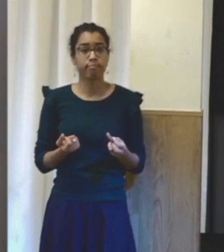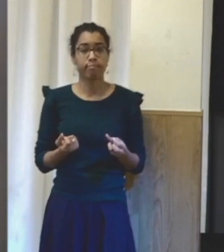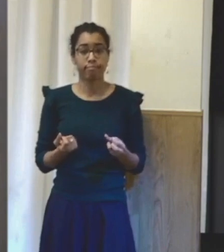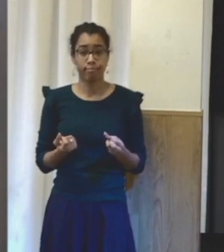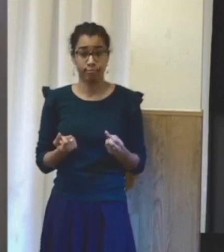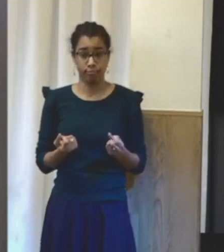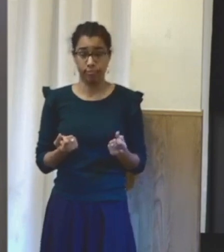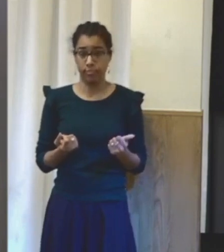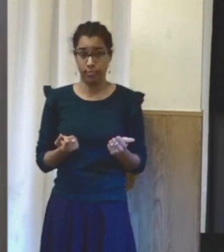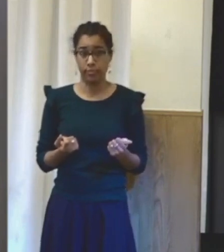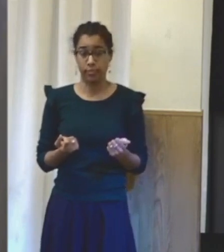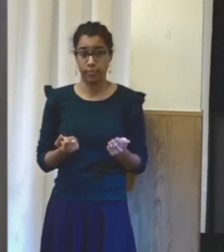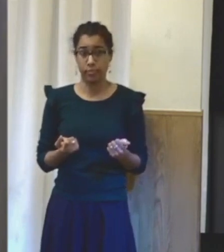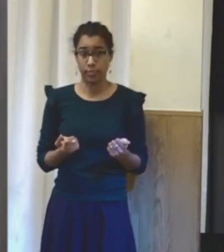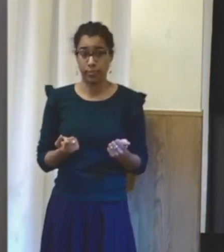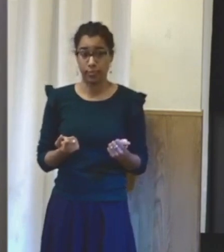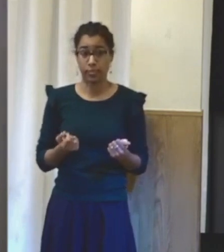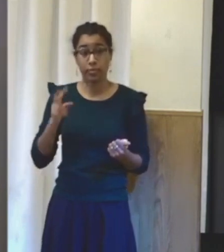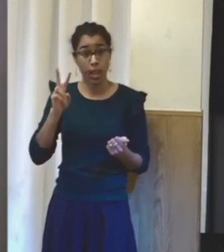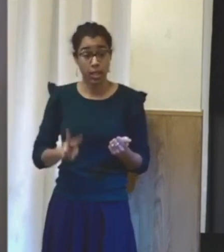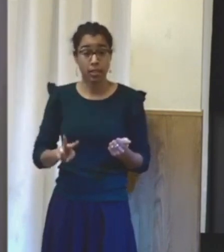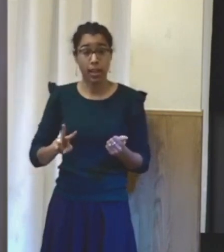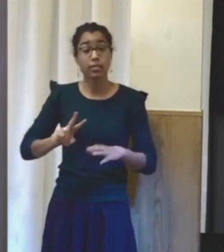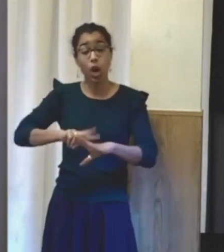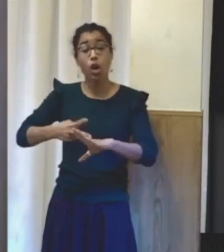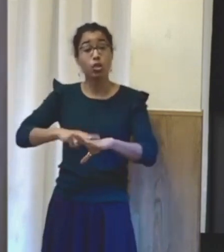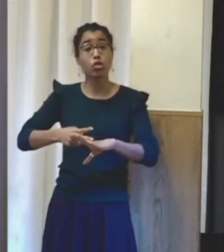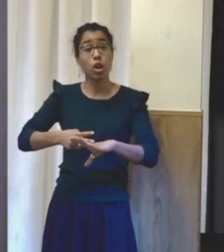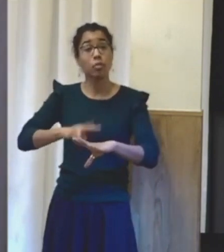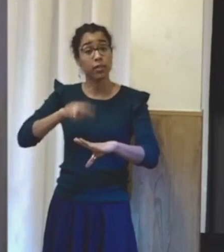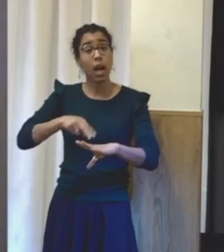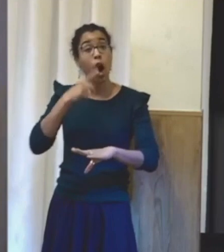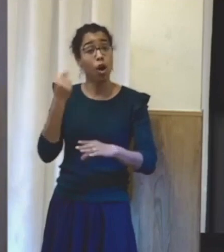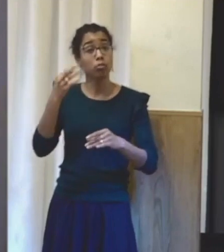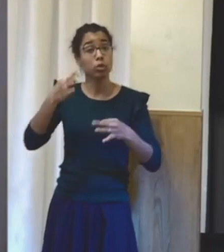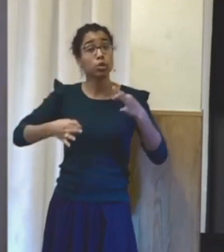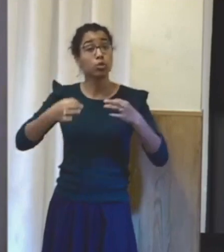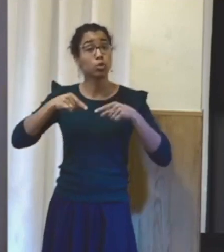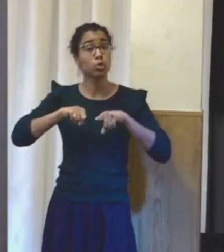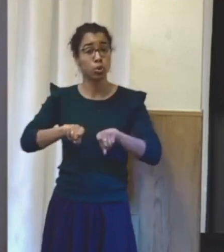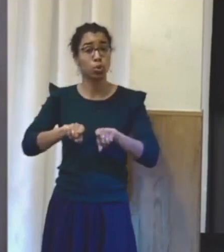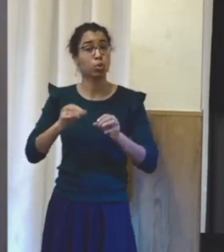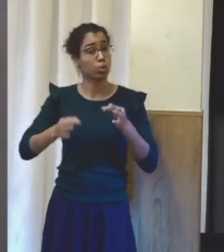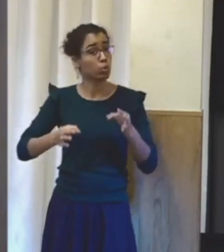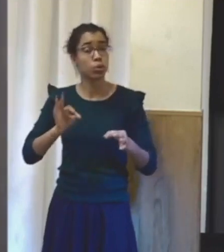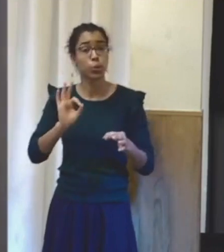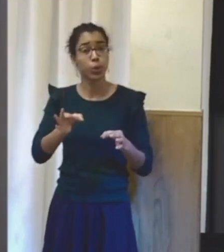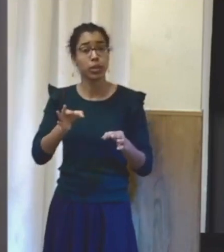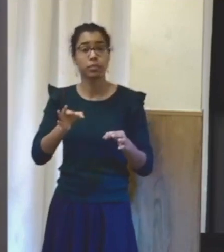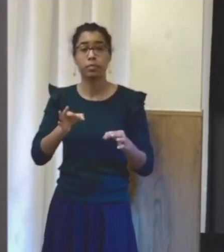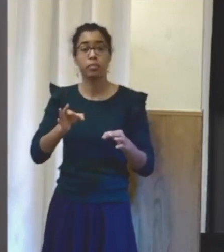Et c'est vrai, il a été dit de Job qu'il était un homme juste. Il faisait